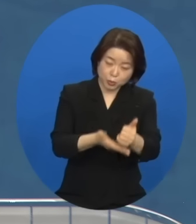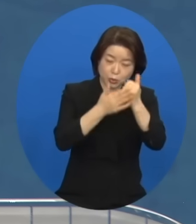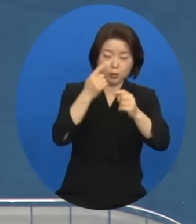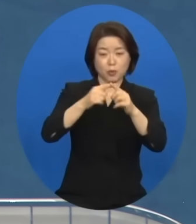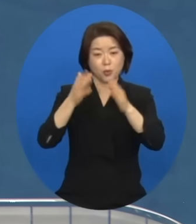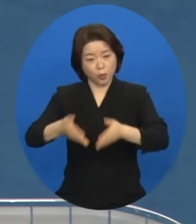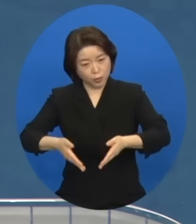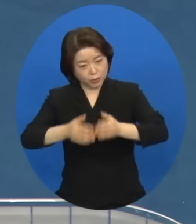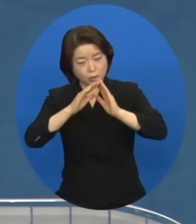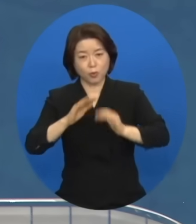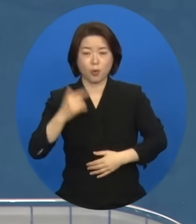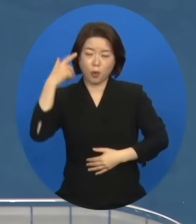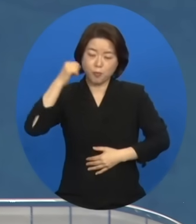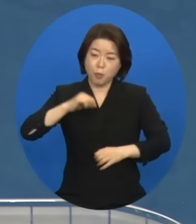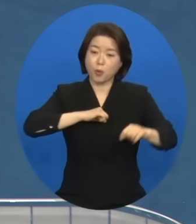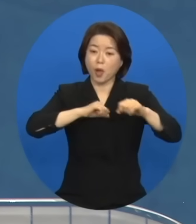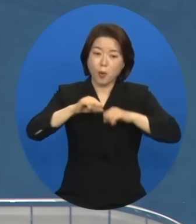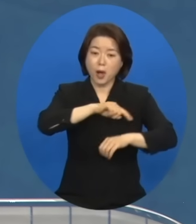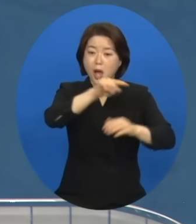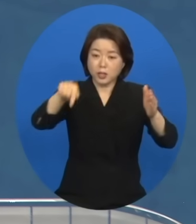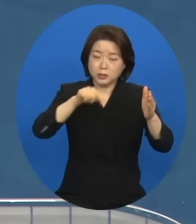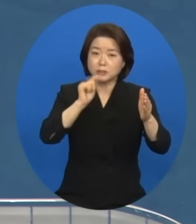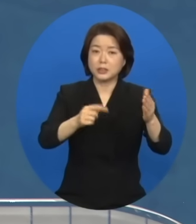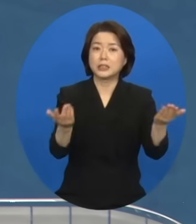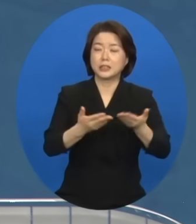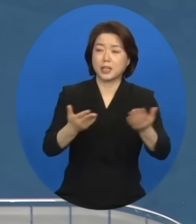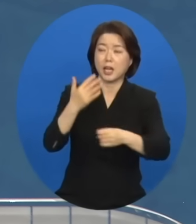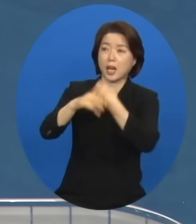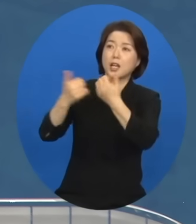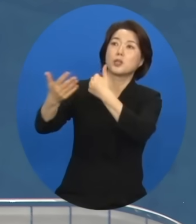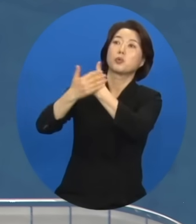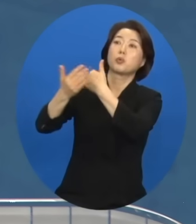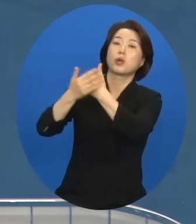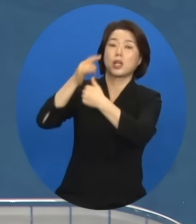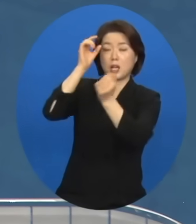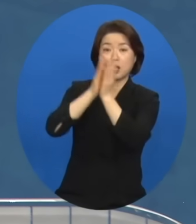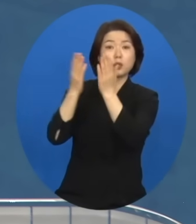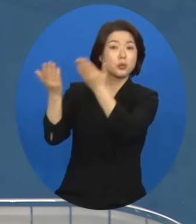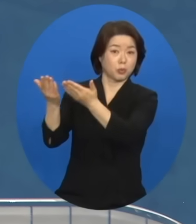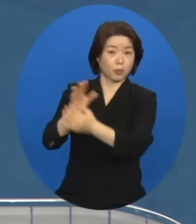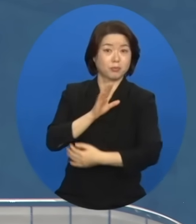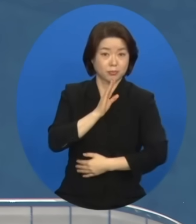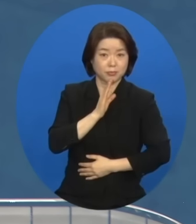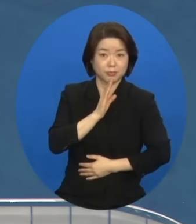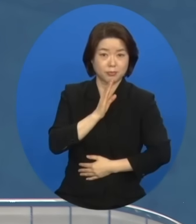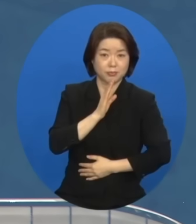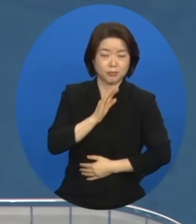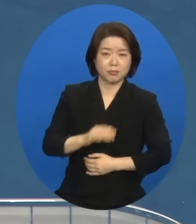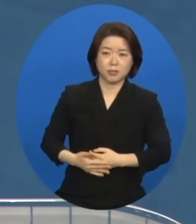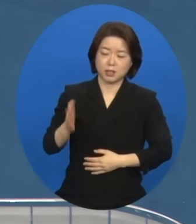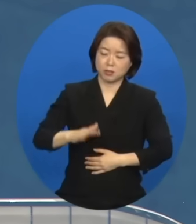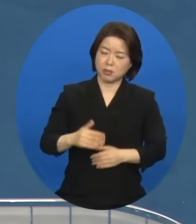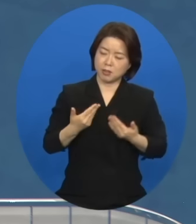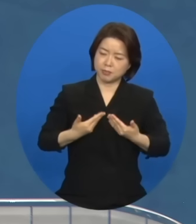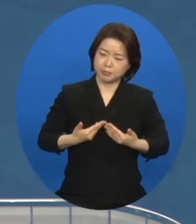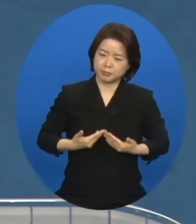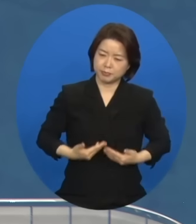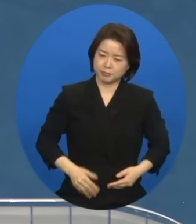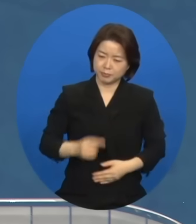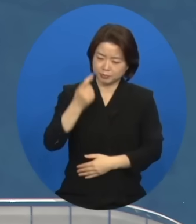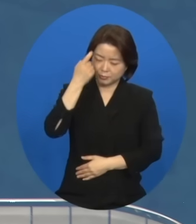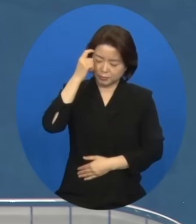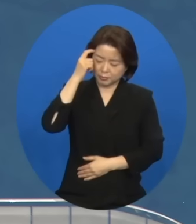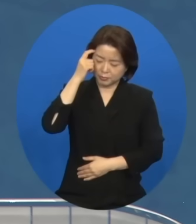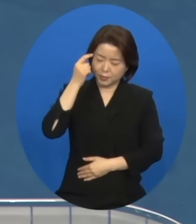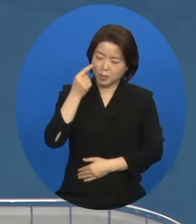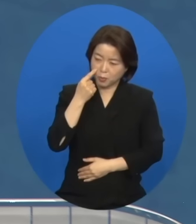교회를 세우고 목회하자는 일에 하나님께 도와달라는 기도였어요. 그런데 가만히 생각해